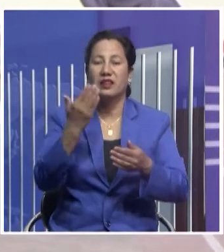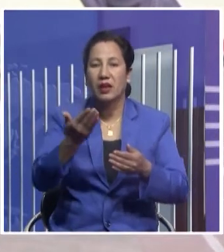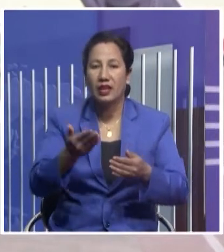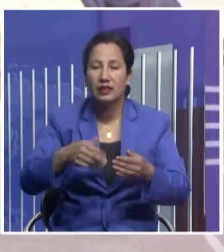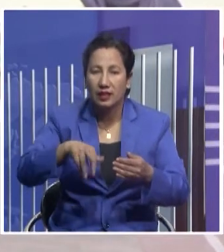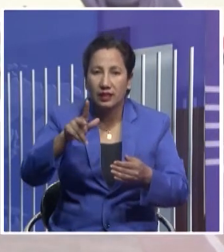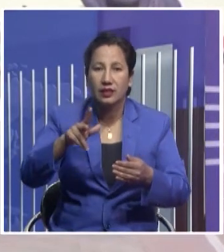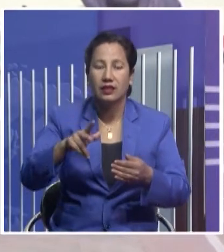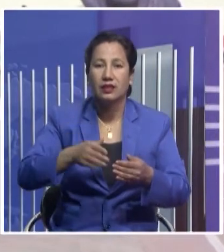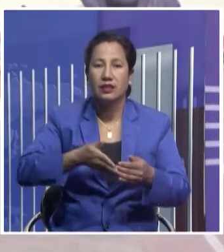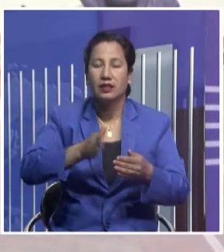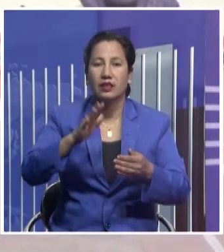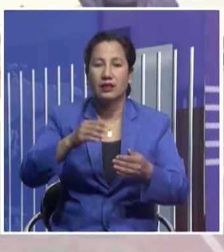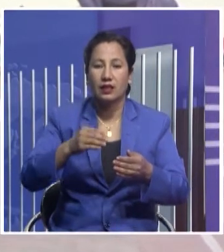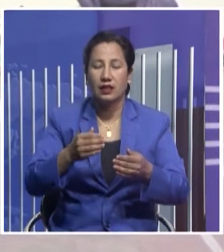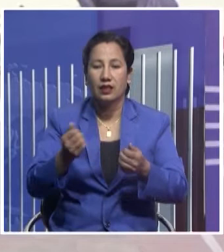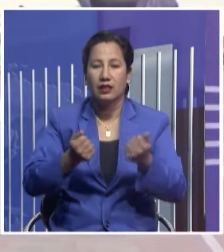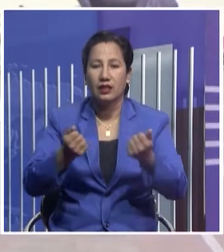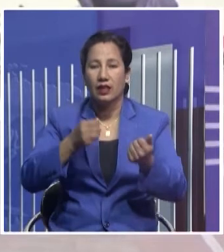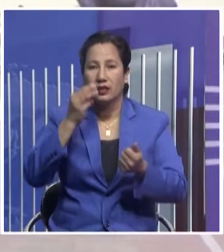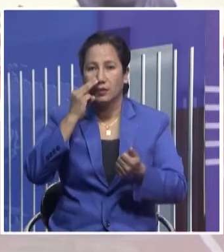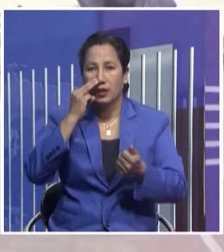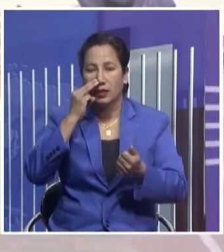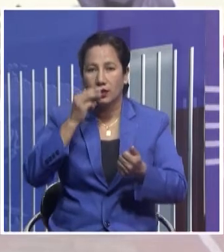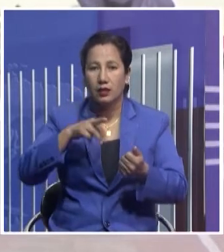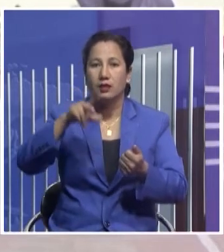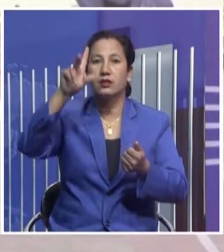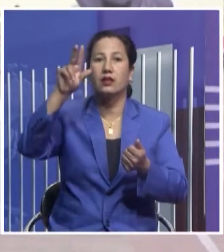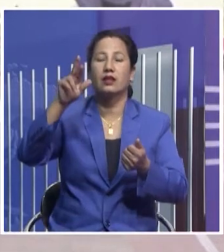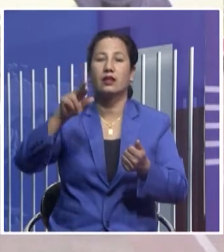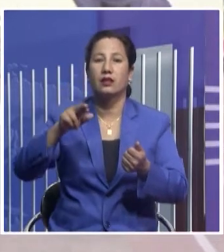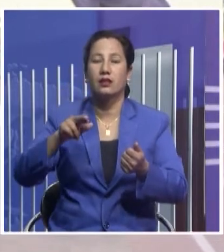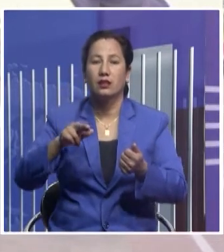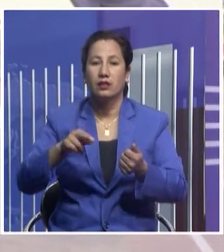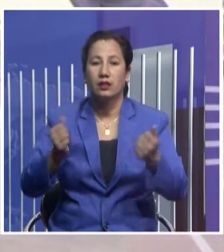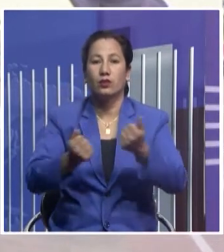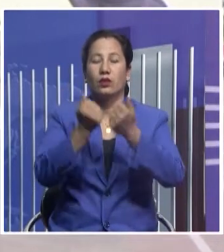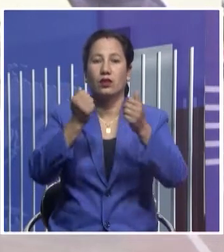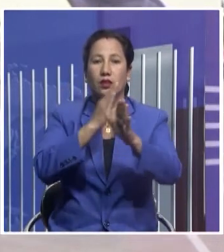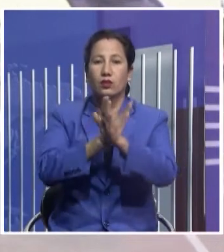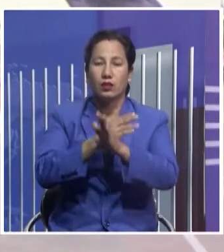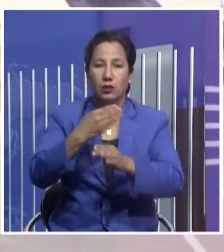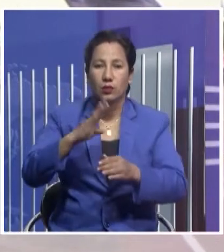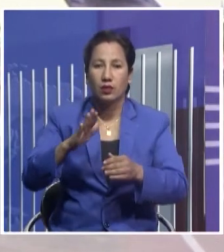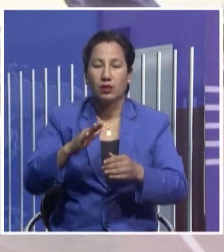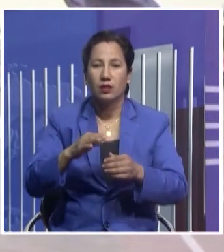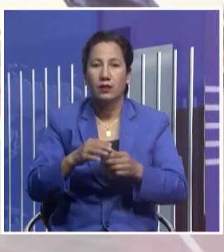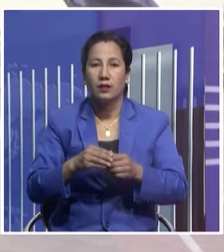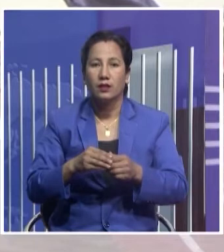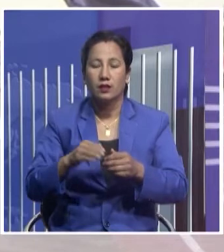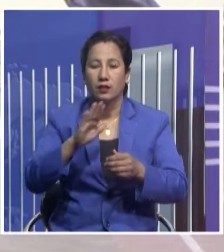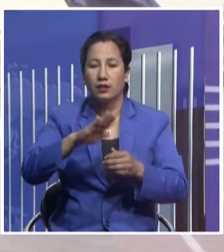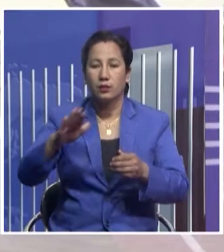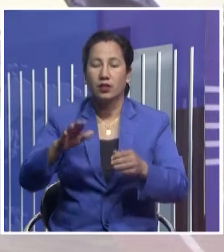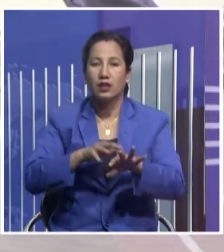र हिँडिराखेका गाडीहरूमा चढेर झुन्डिएर दुर्घटनाको जोखिम पनि हुने र कालान्तरमा